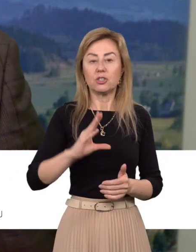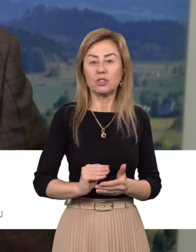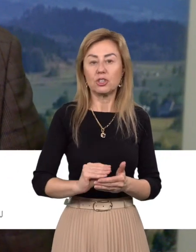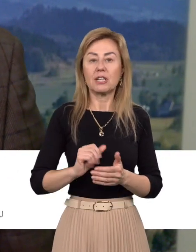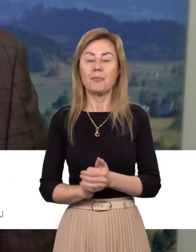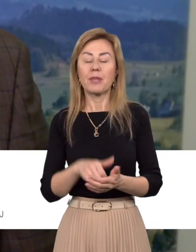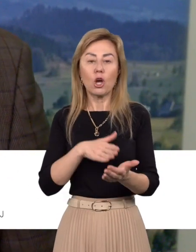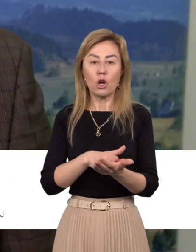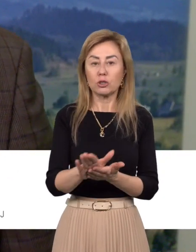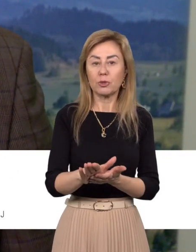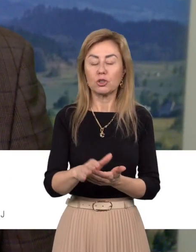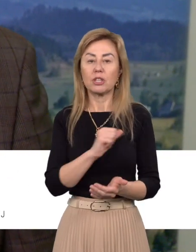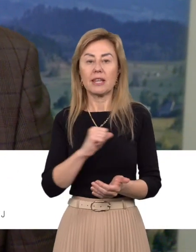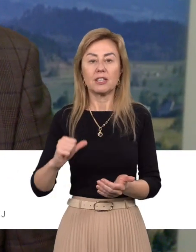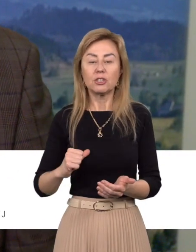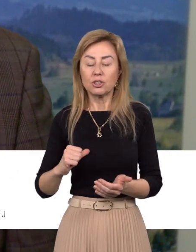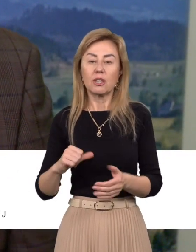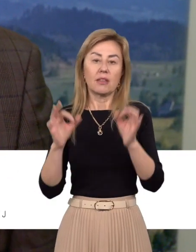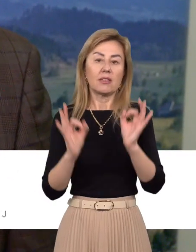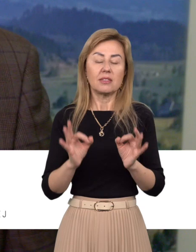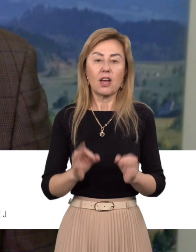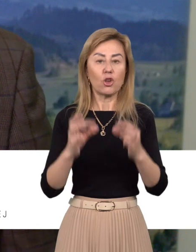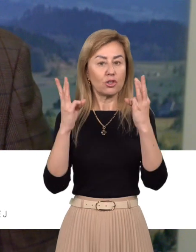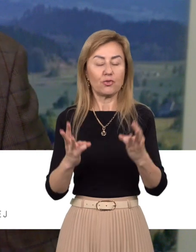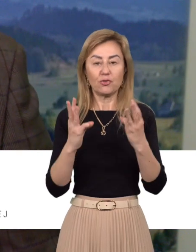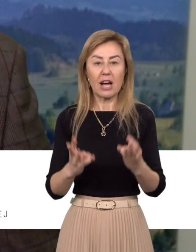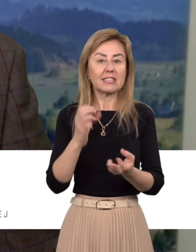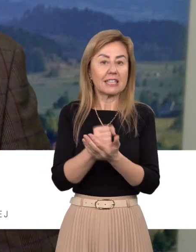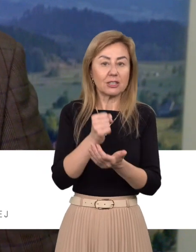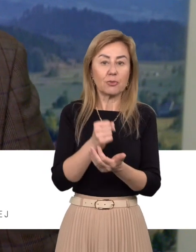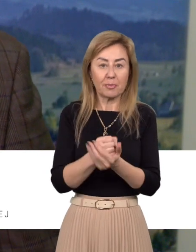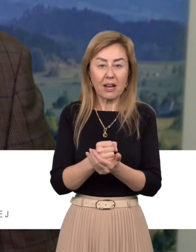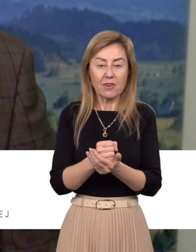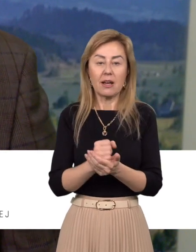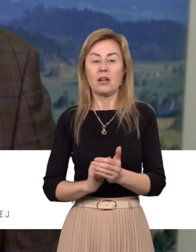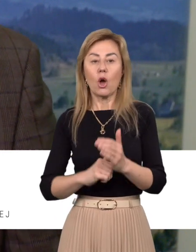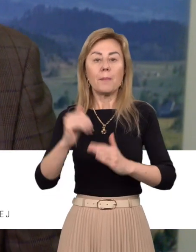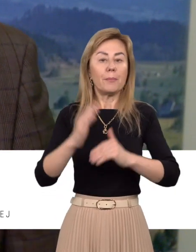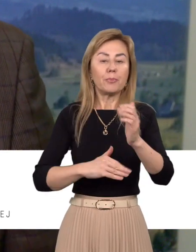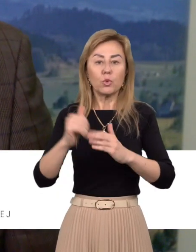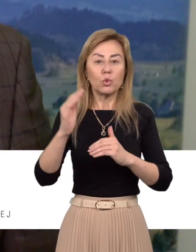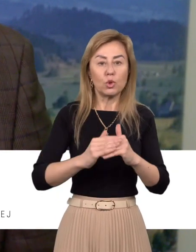że rozpoczyna się bardzo ważna inwestycja, mianowicie budowa